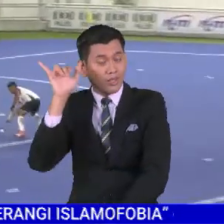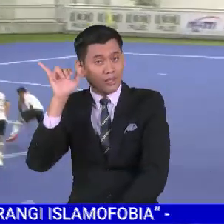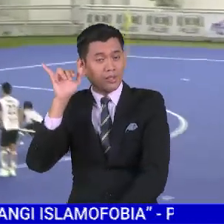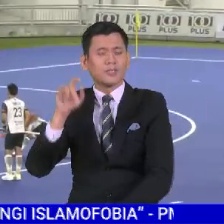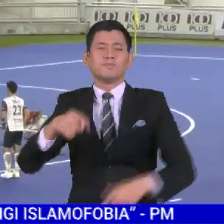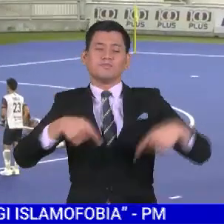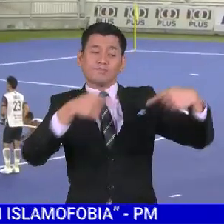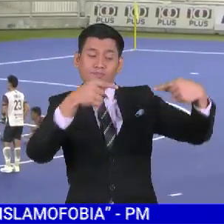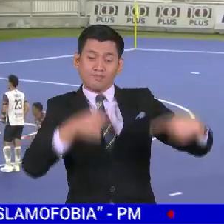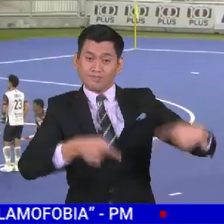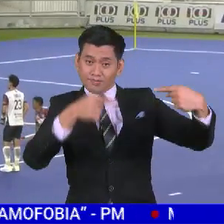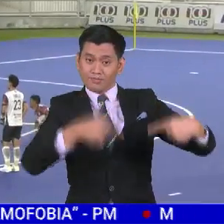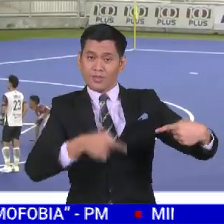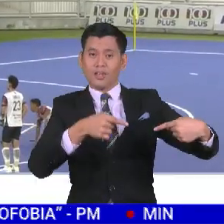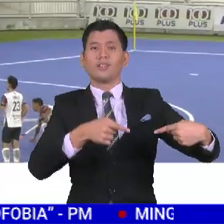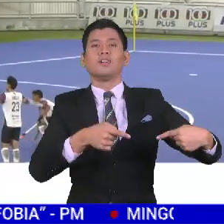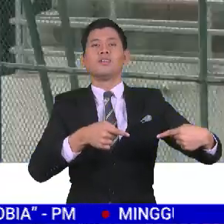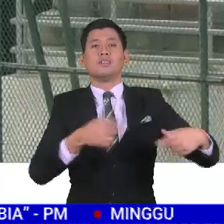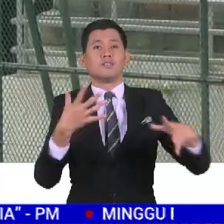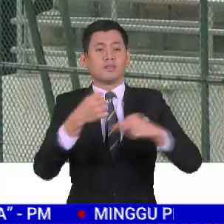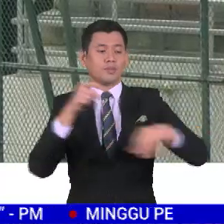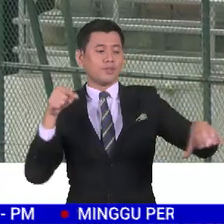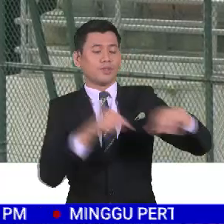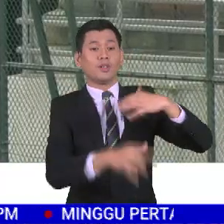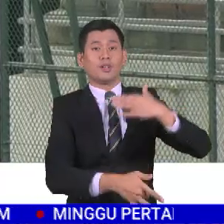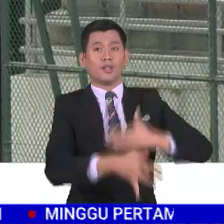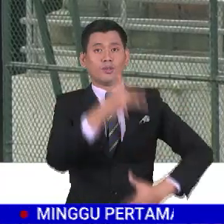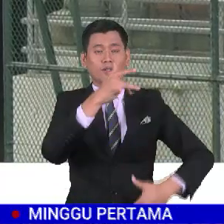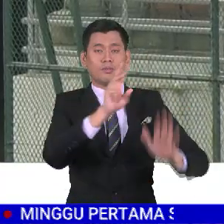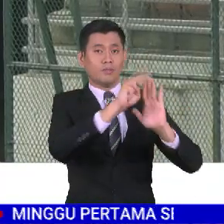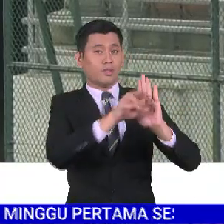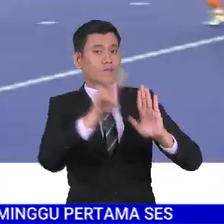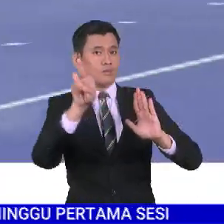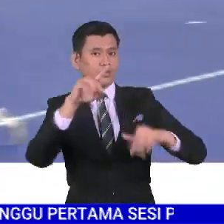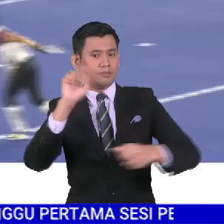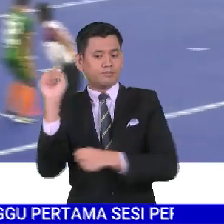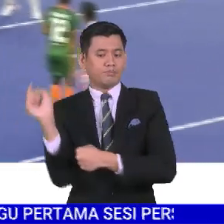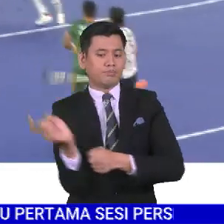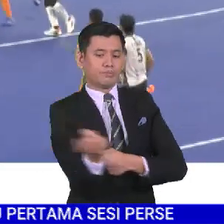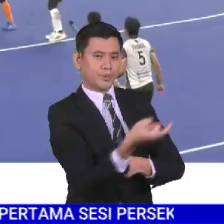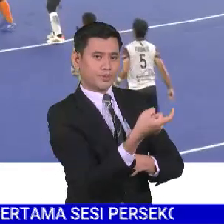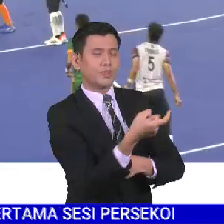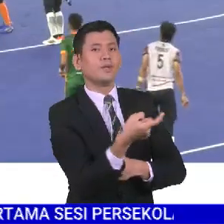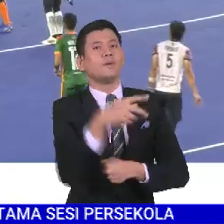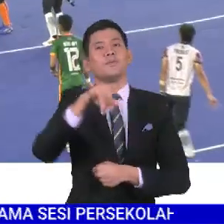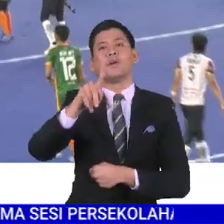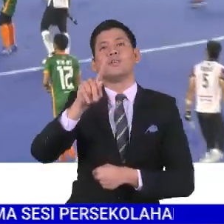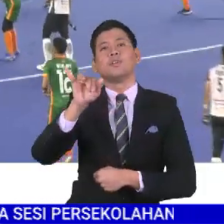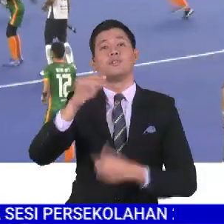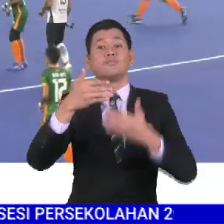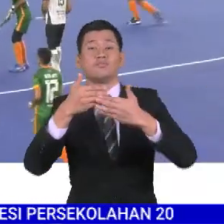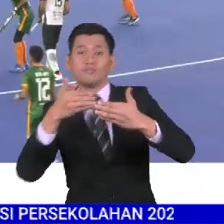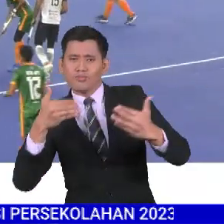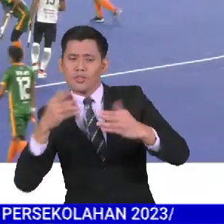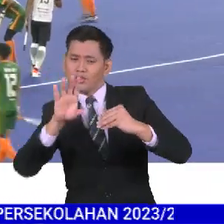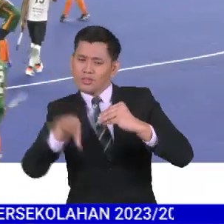Dalam aksi tersebut, anak buah Seo Jung Ho meraih gol awal pada minit kedua menerusi pukulan sudut penalti Ismail Abu sebelum pemain